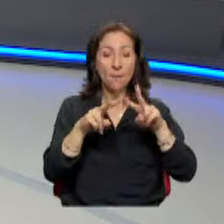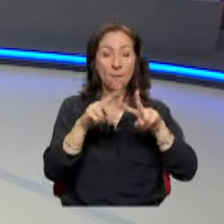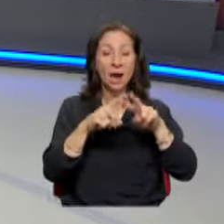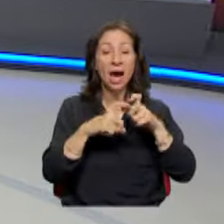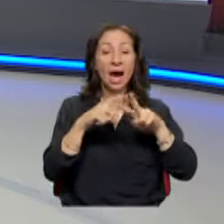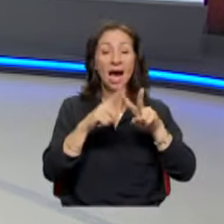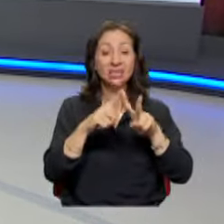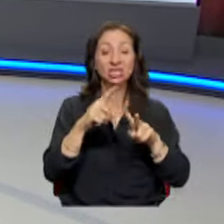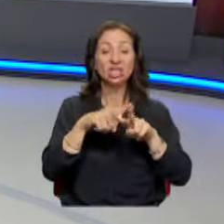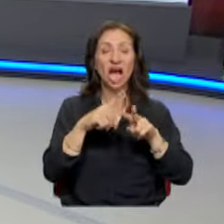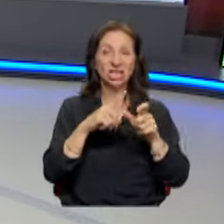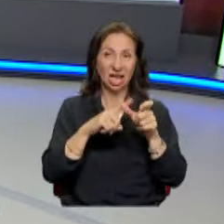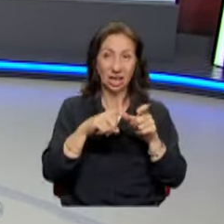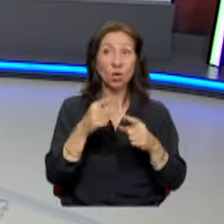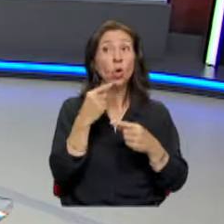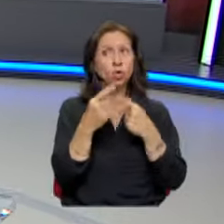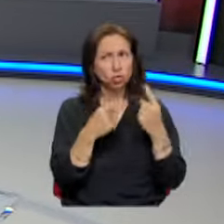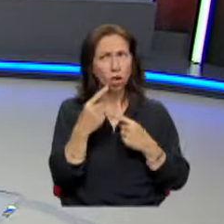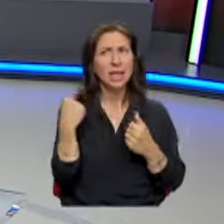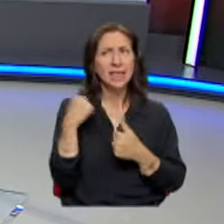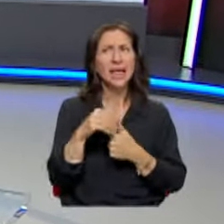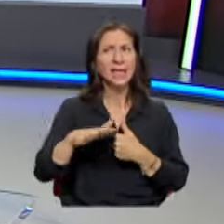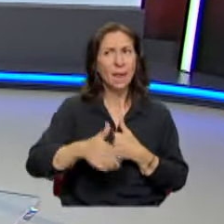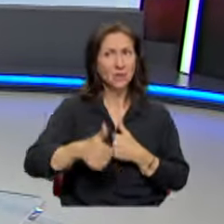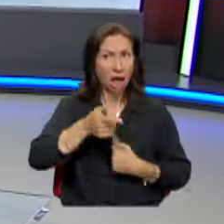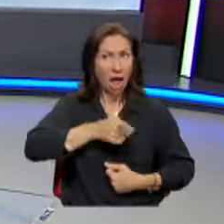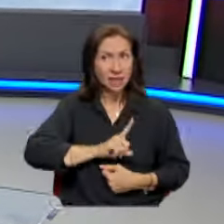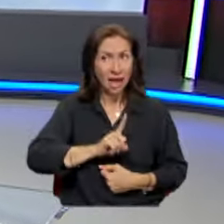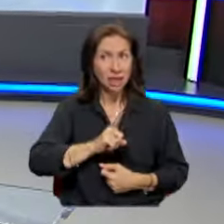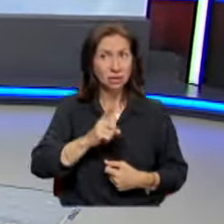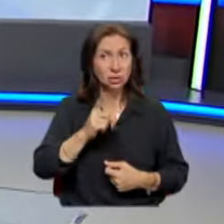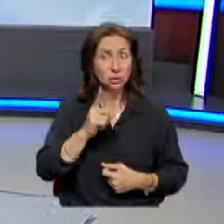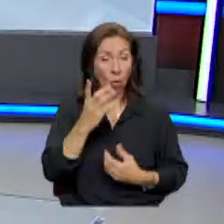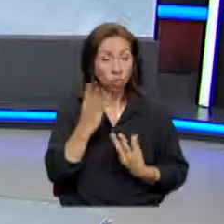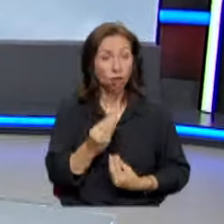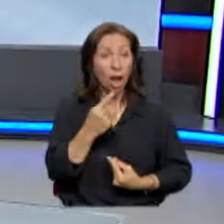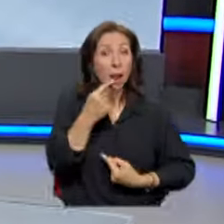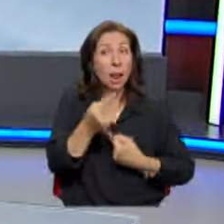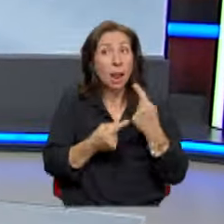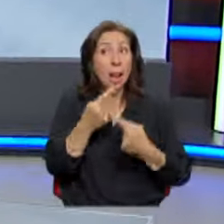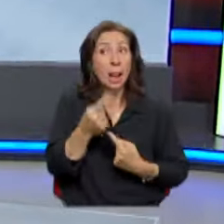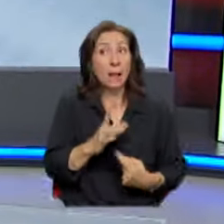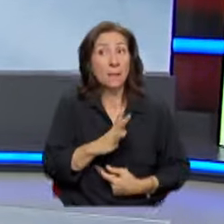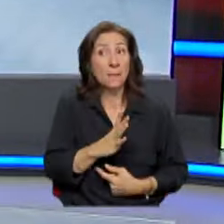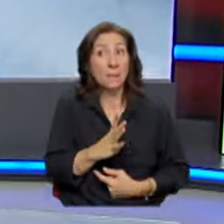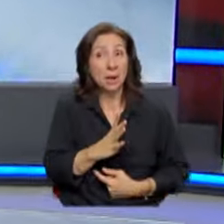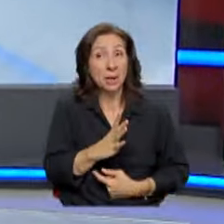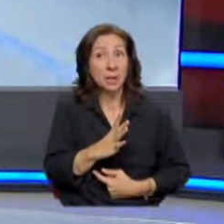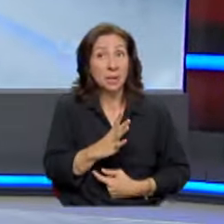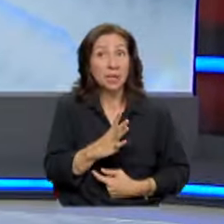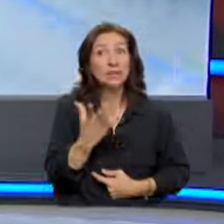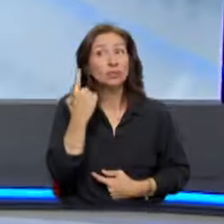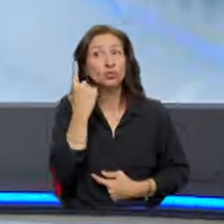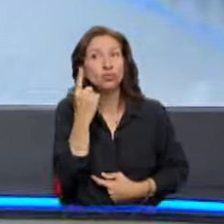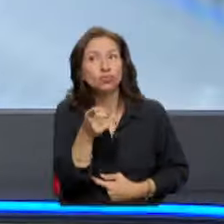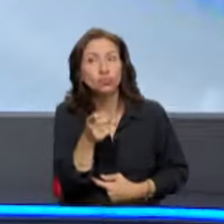ona dedi ki konuşuluyor yeniden genel başkanlığa adaylığınız koyacağınız yönünde kulislerde konuşmalar var